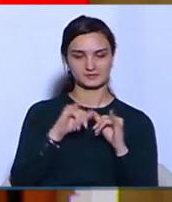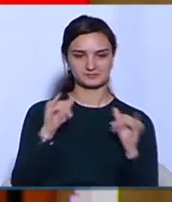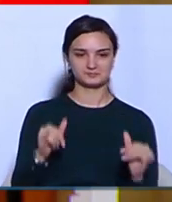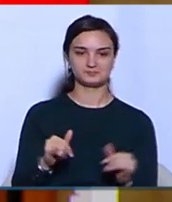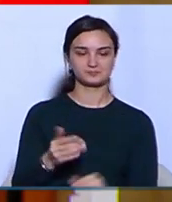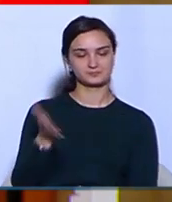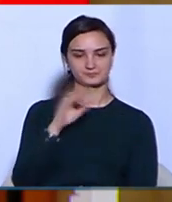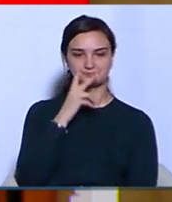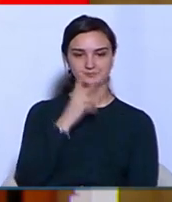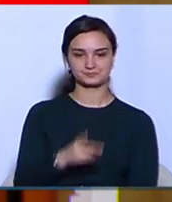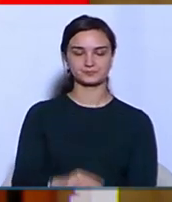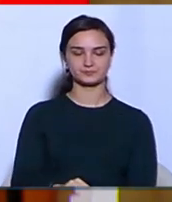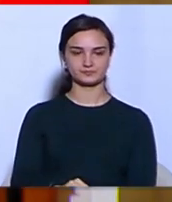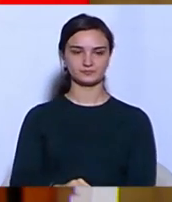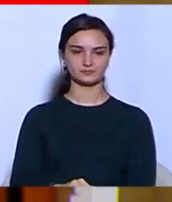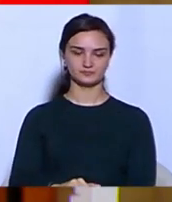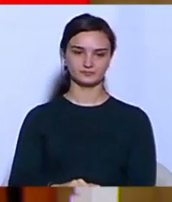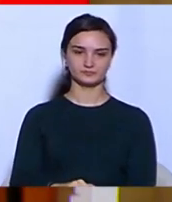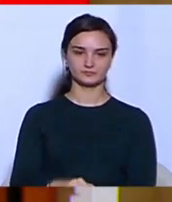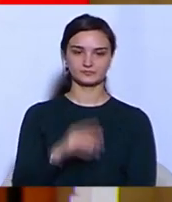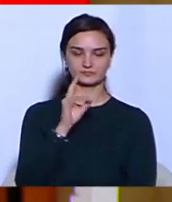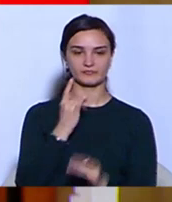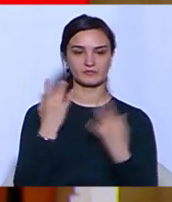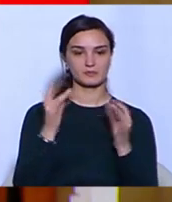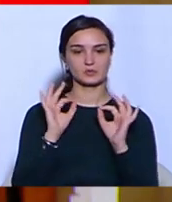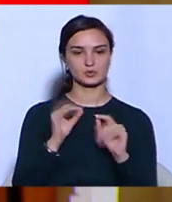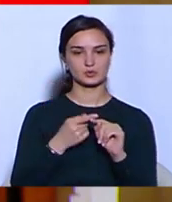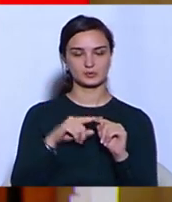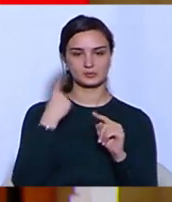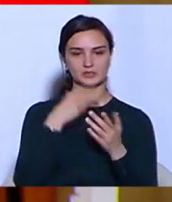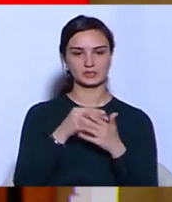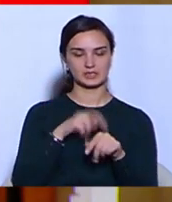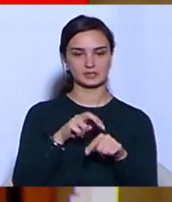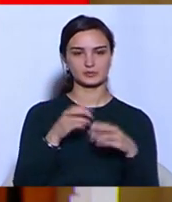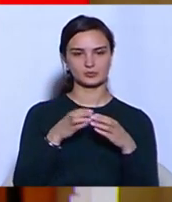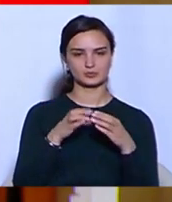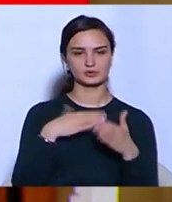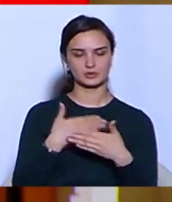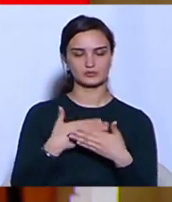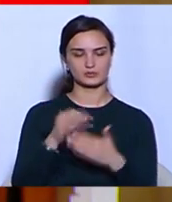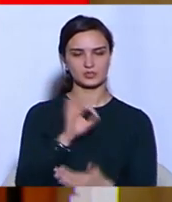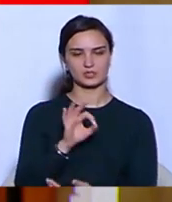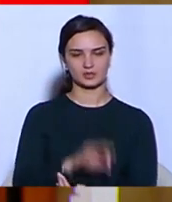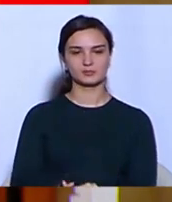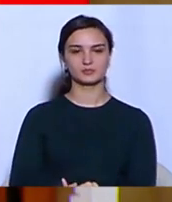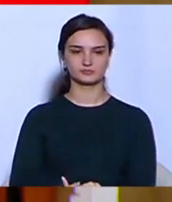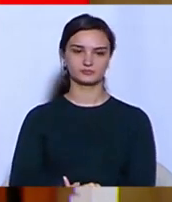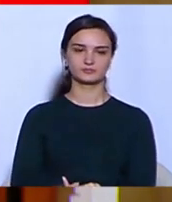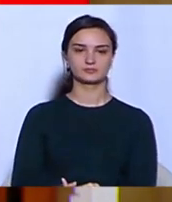მოკლედ, კრისტი შანავას მიერ მომზადებული სიუჟეტი გვიყვება სწორედ პირადი ექიმის გუნდის აქტივობის შესახებ.